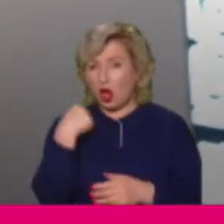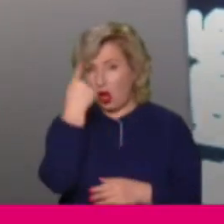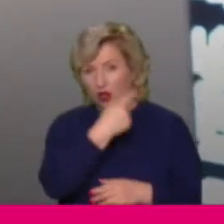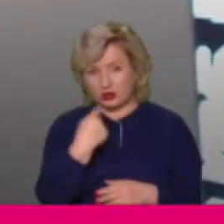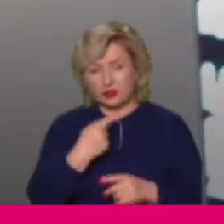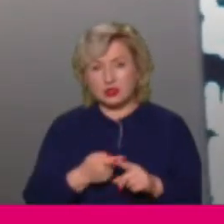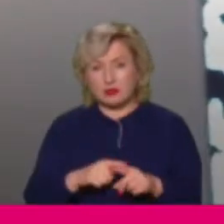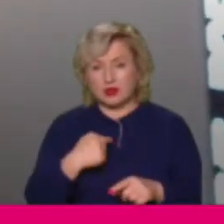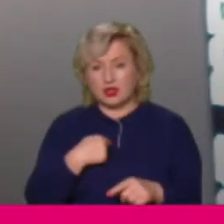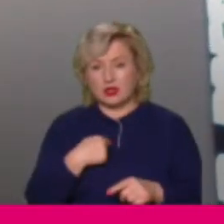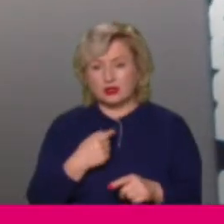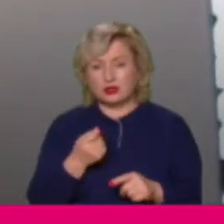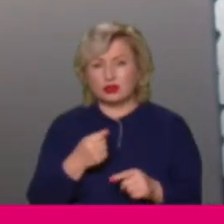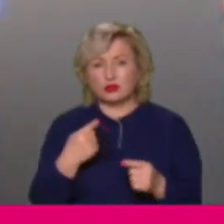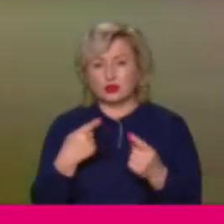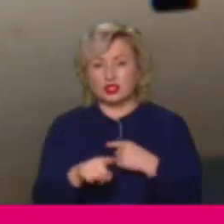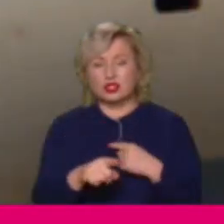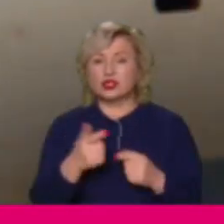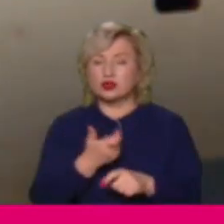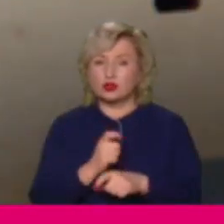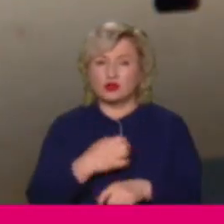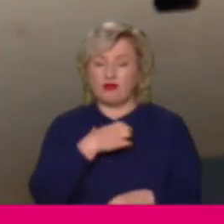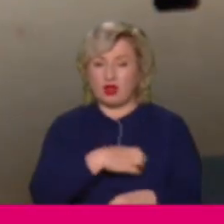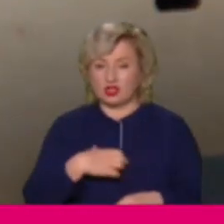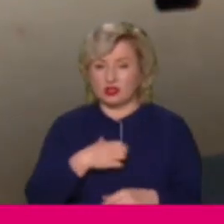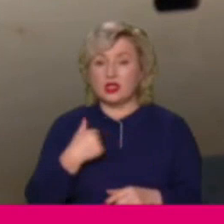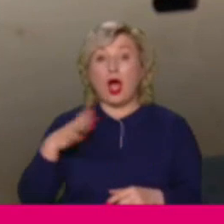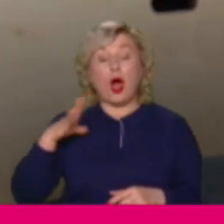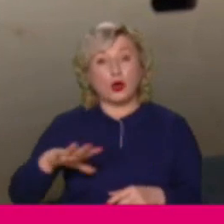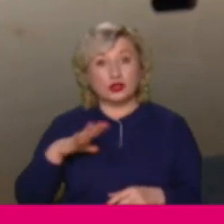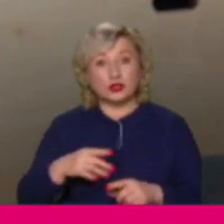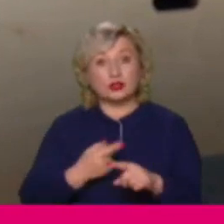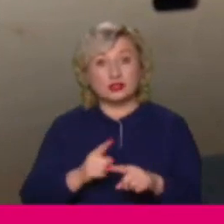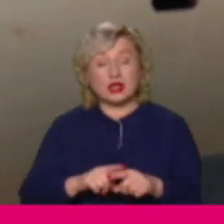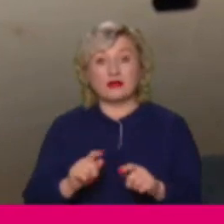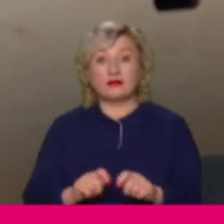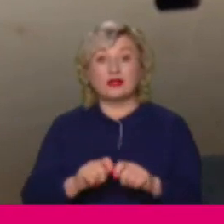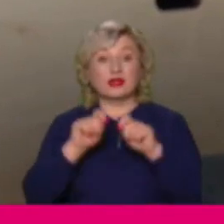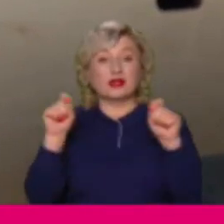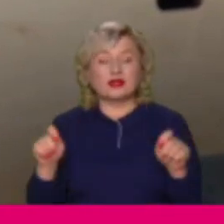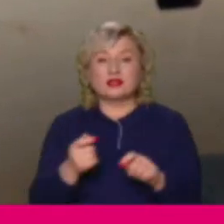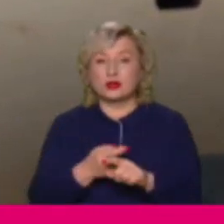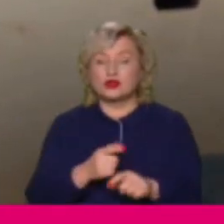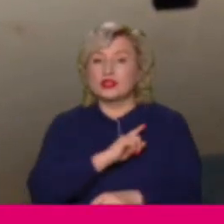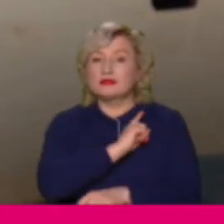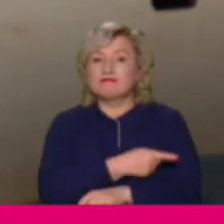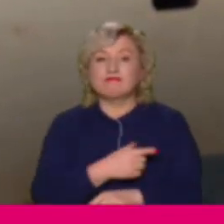мене це якось відкритися іншим було сьогодні дуже важливо. Я очікувала це відкриття дуже сильно.